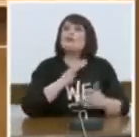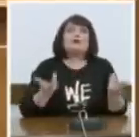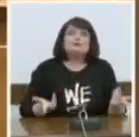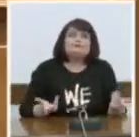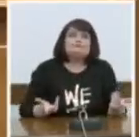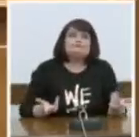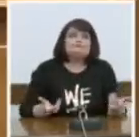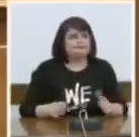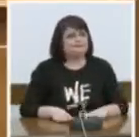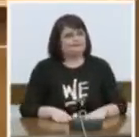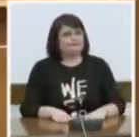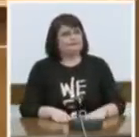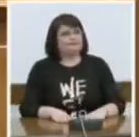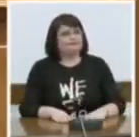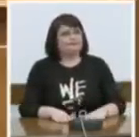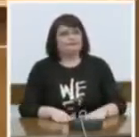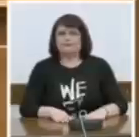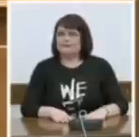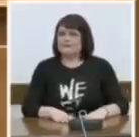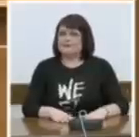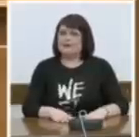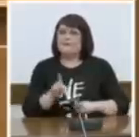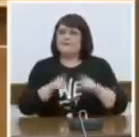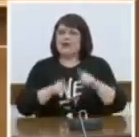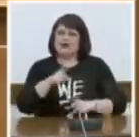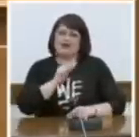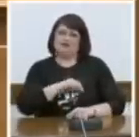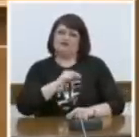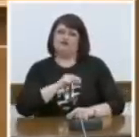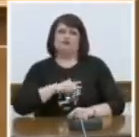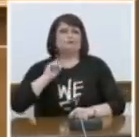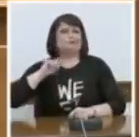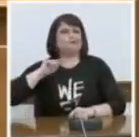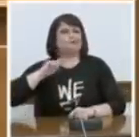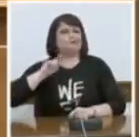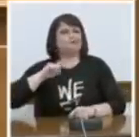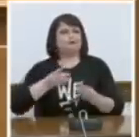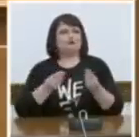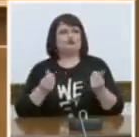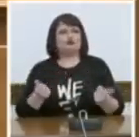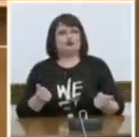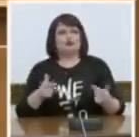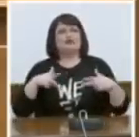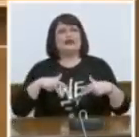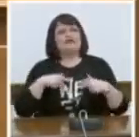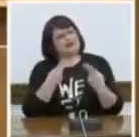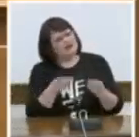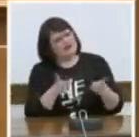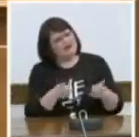εισαγόμενος. Σε ένα μεγάλο βαθμό οφείλεται στην εσχροκέρδεια και στην εσχροκέρδεια που δημιουργείται με τις πλάτες της κυβέρνησης Μητσοτάκη. Καταθέτω,